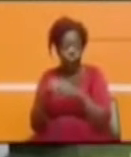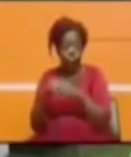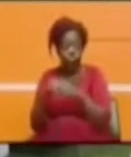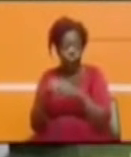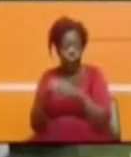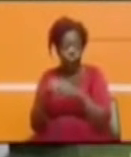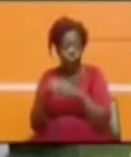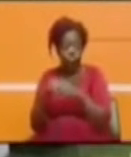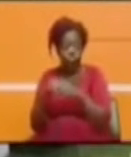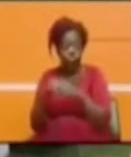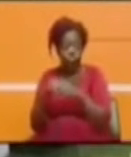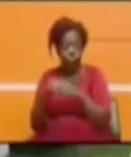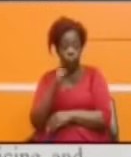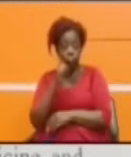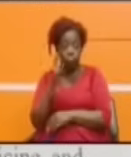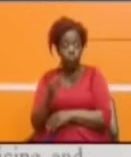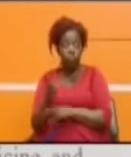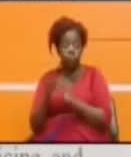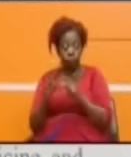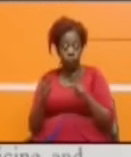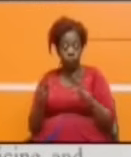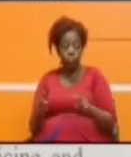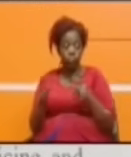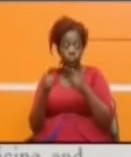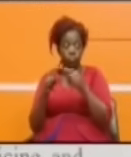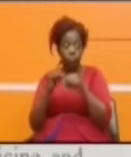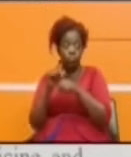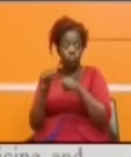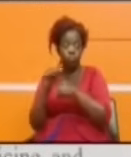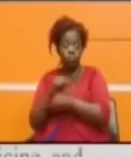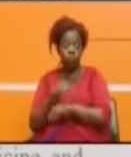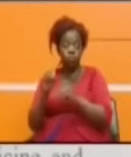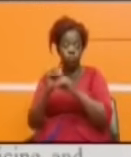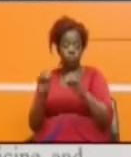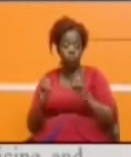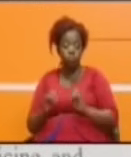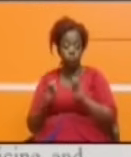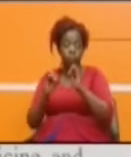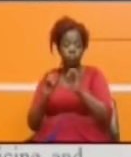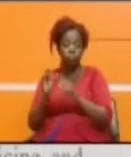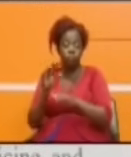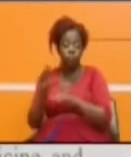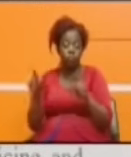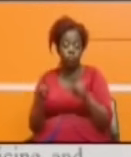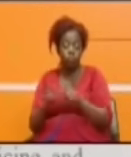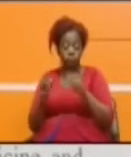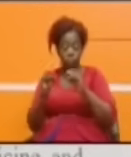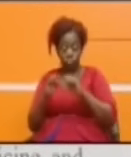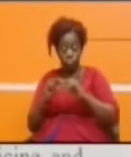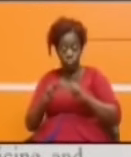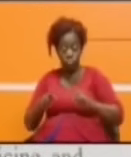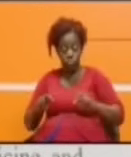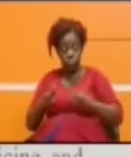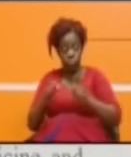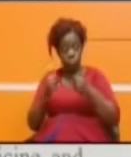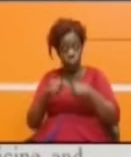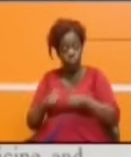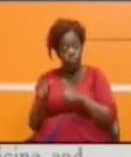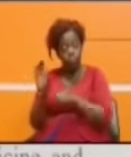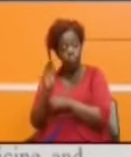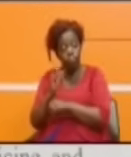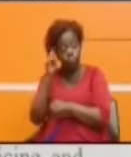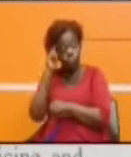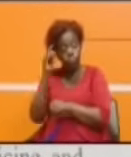erabiddwako, yalagira wabeewo okunoonyereza okw'enjawulo ku masomo agasomesebwa ku ttendekero lino yokka mu kunoonyereza okwakoleddwa akakiiko k'amakago